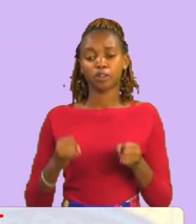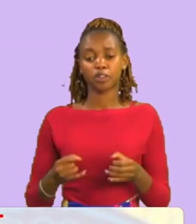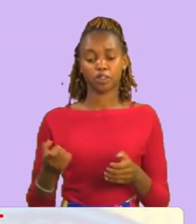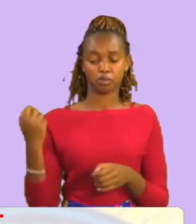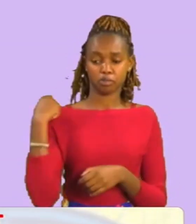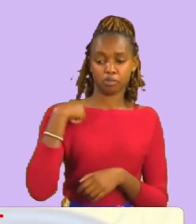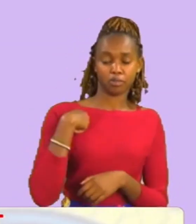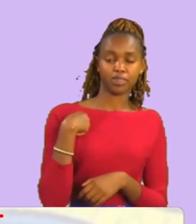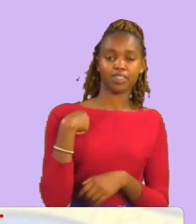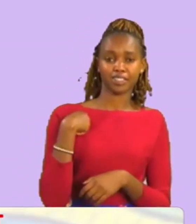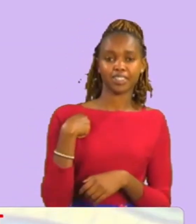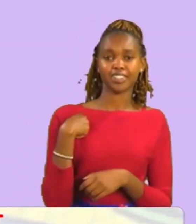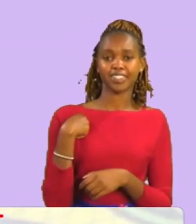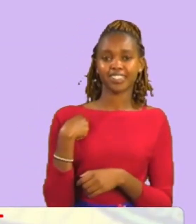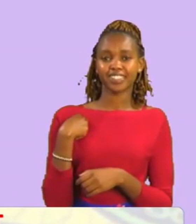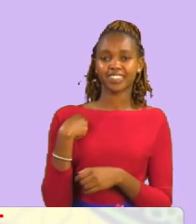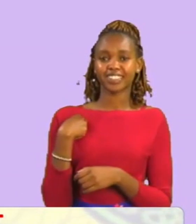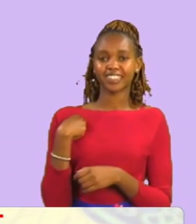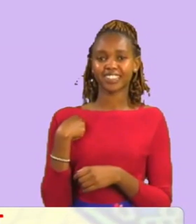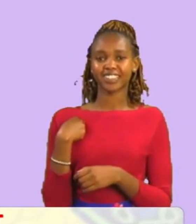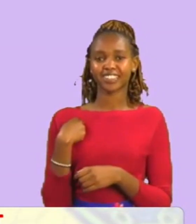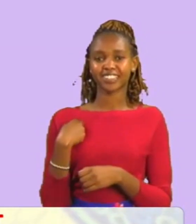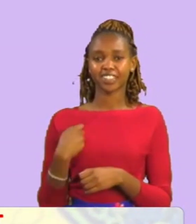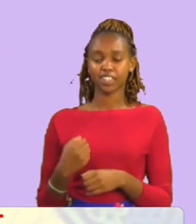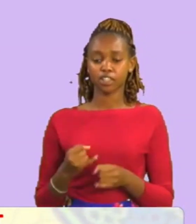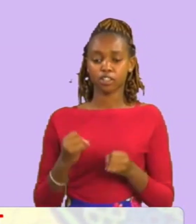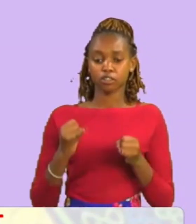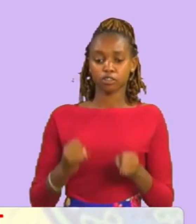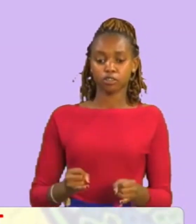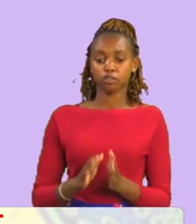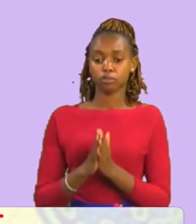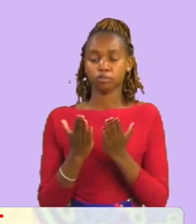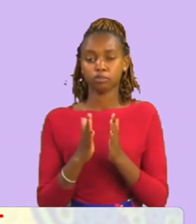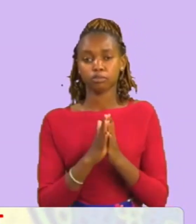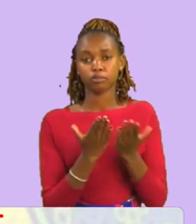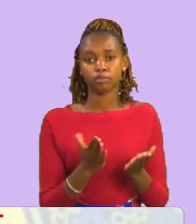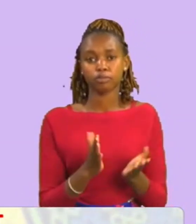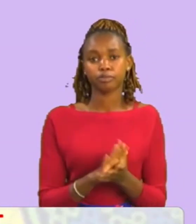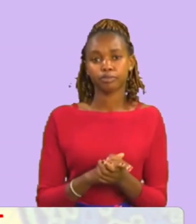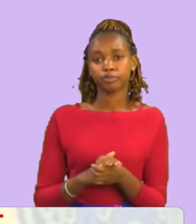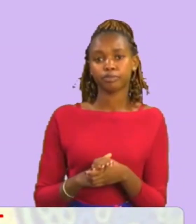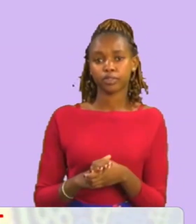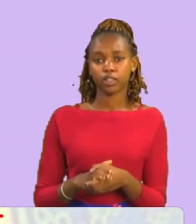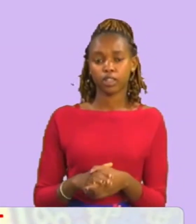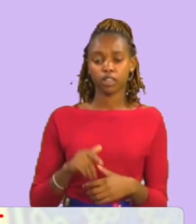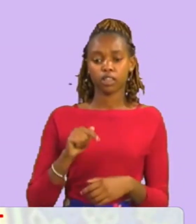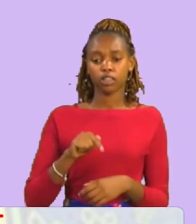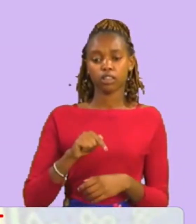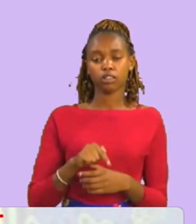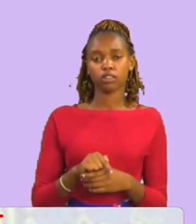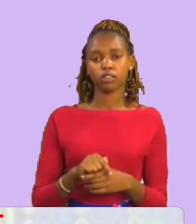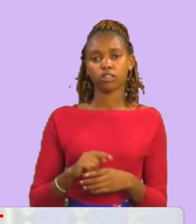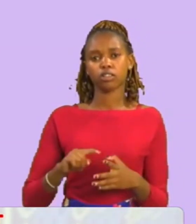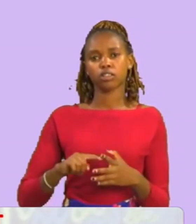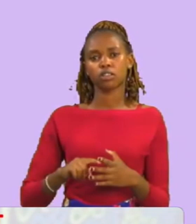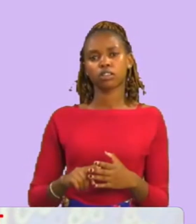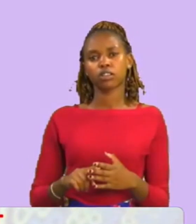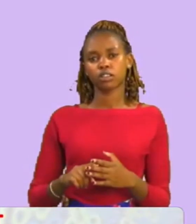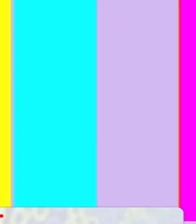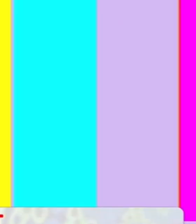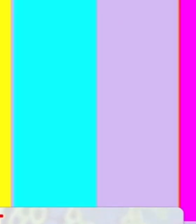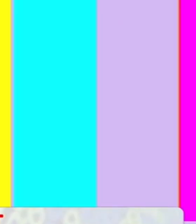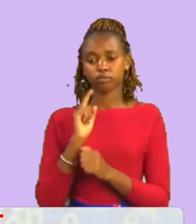ile. Ndio sasa. Inabeba more books. Inabeba sasa inabeba more books. So ni hiyo situation. January imekuwa na best,